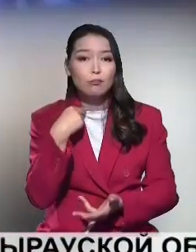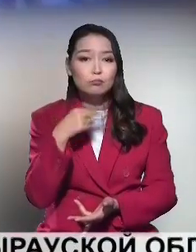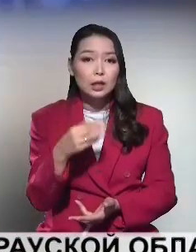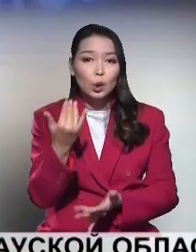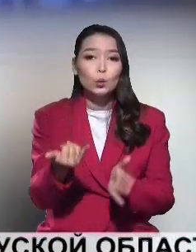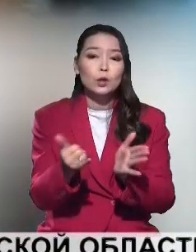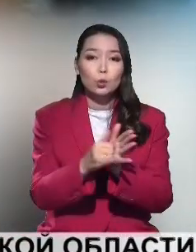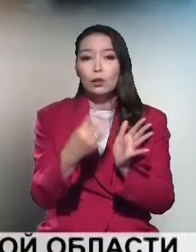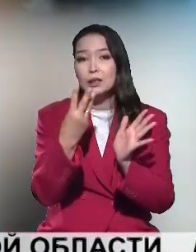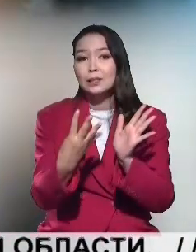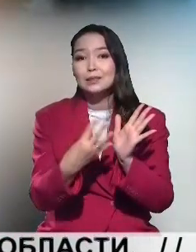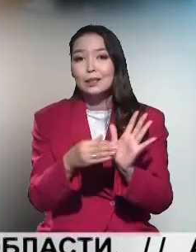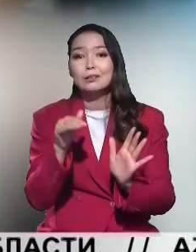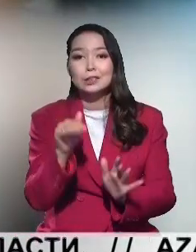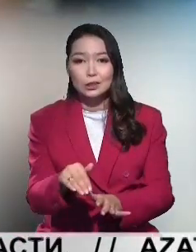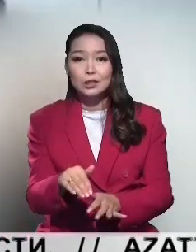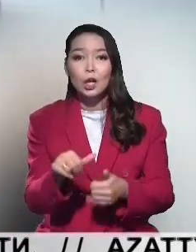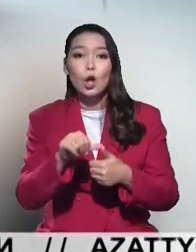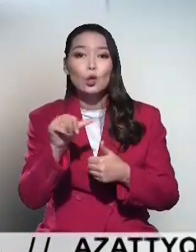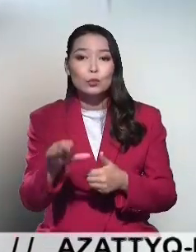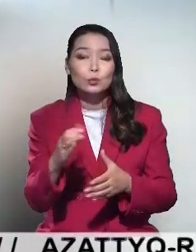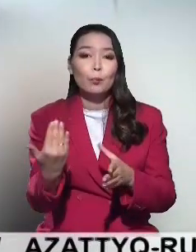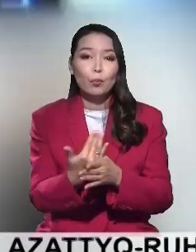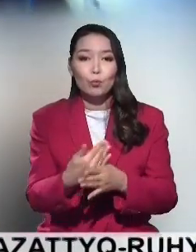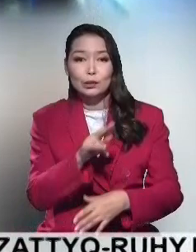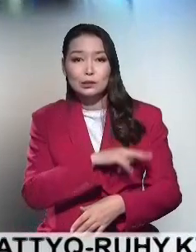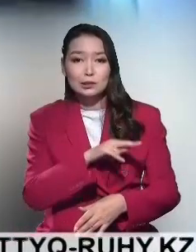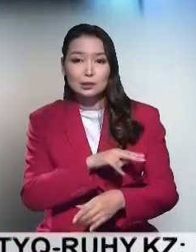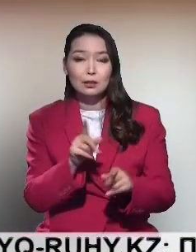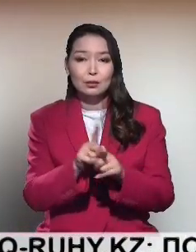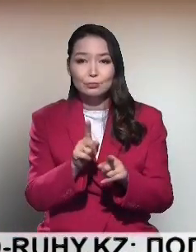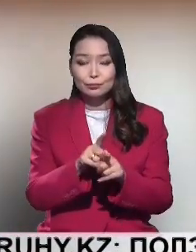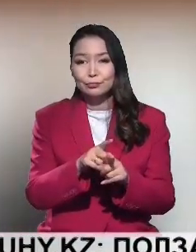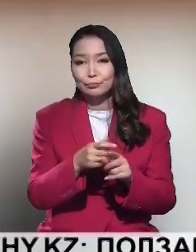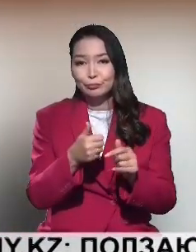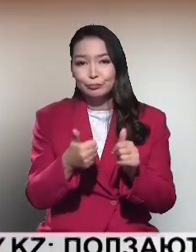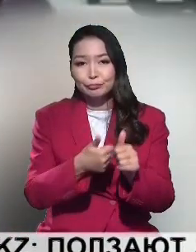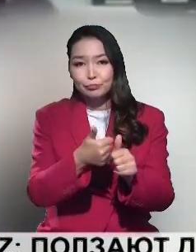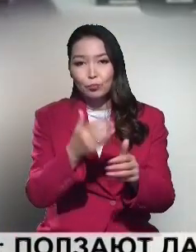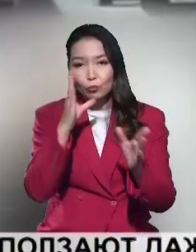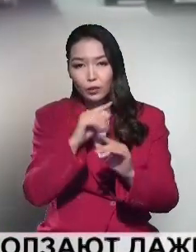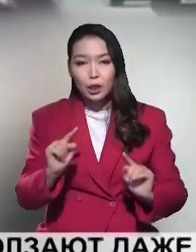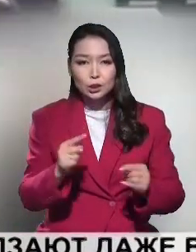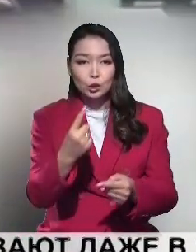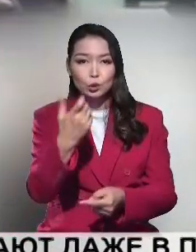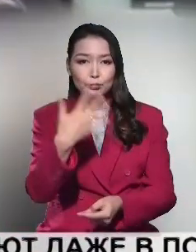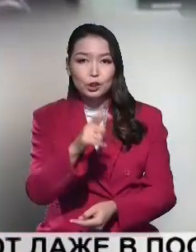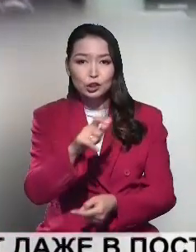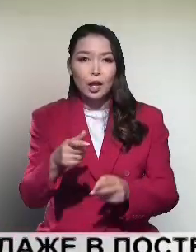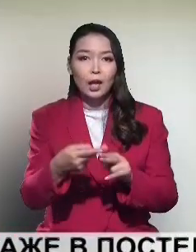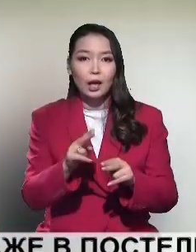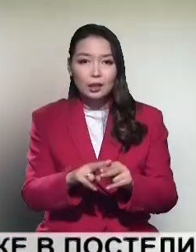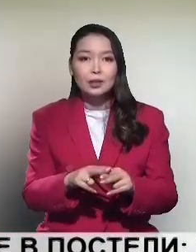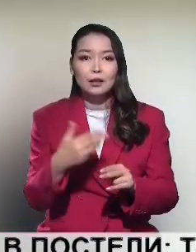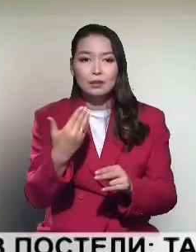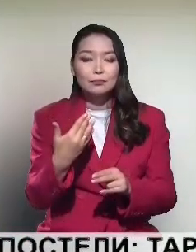колониях их установлено 39.000 Кроме того с помощью систем слежения удалось задержать более 150 человек которые пытались